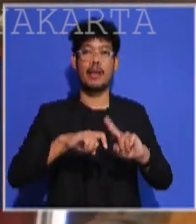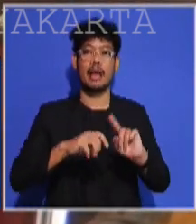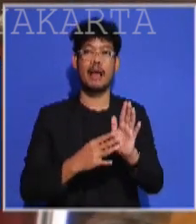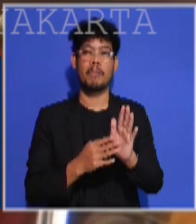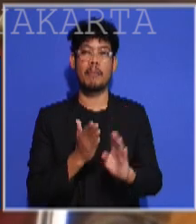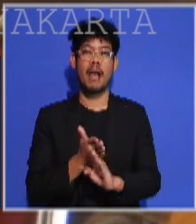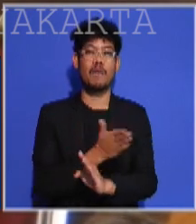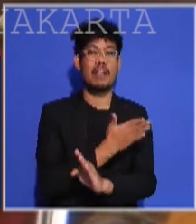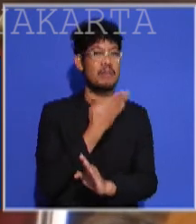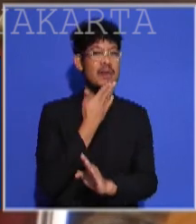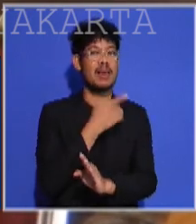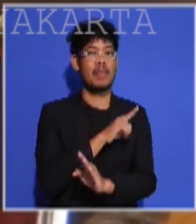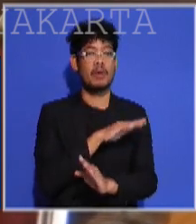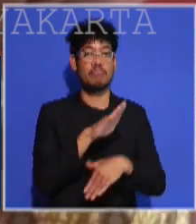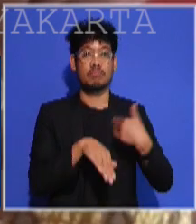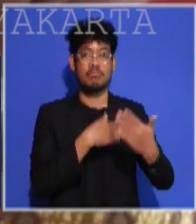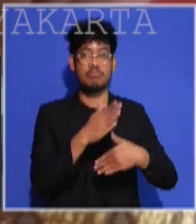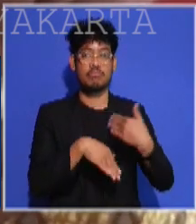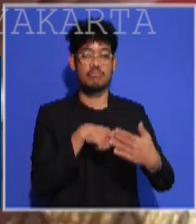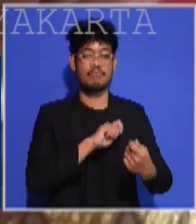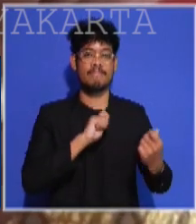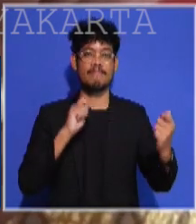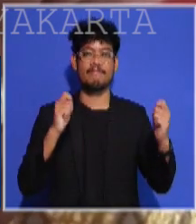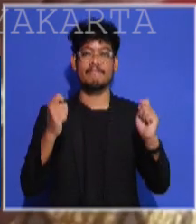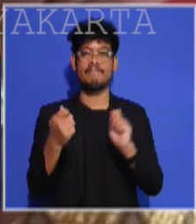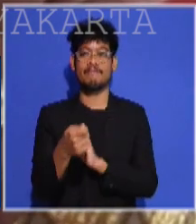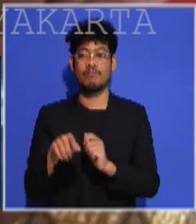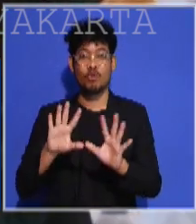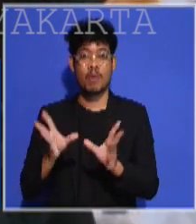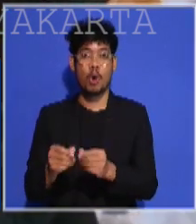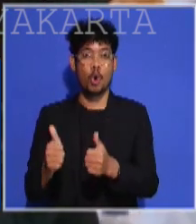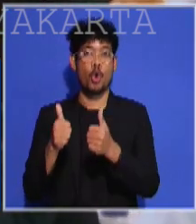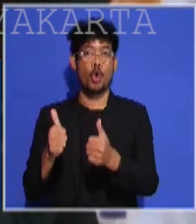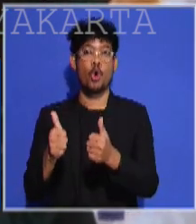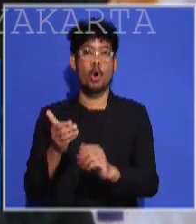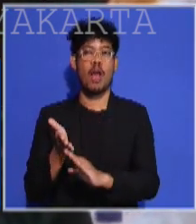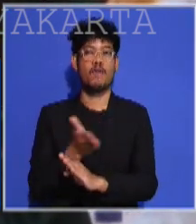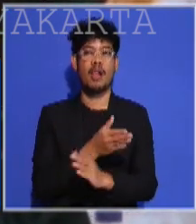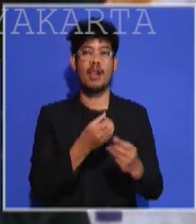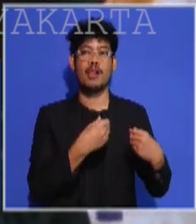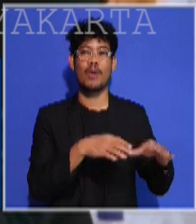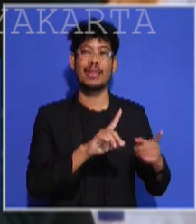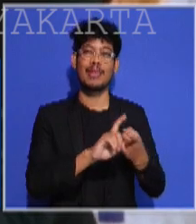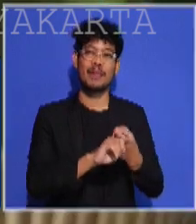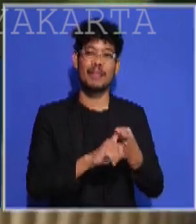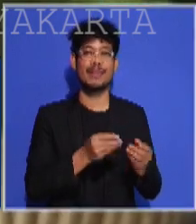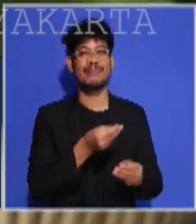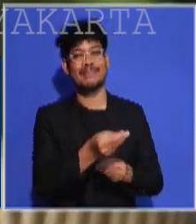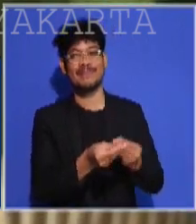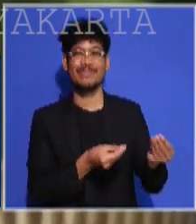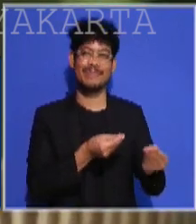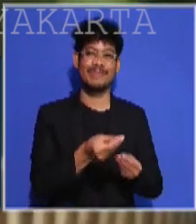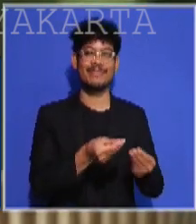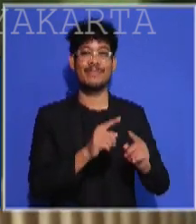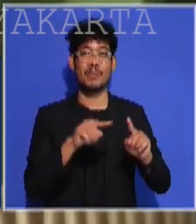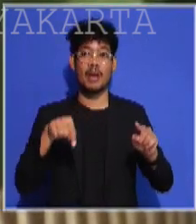saja hingga tampilan produk dan kemasannya semakin bagus dari yang awal pemasarannya hanya antar teman hingga mampu meluas hingga ke